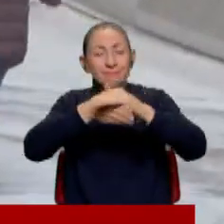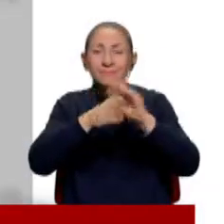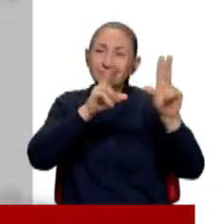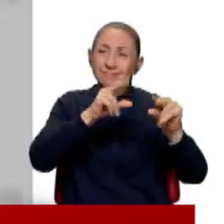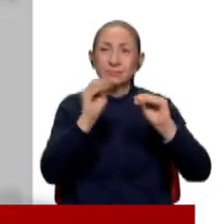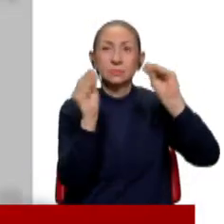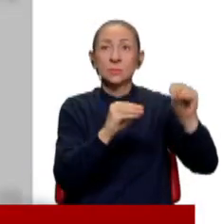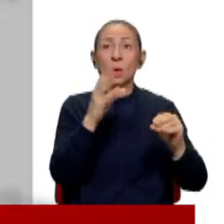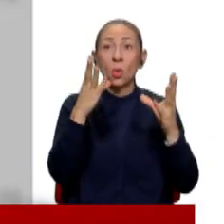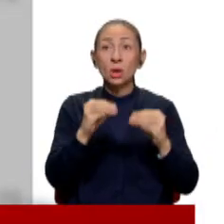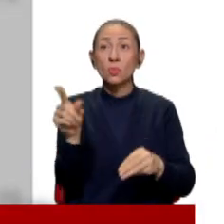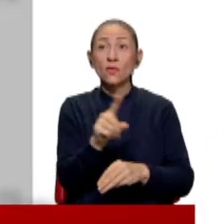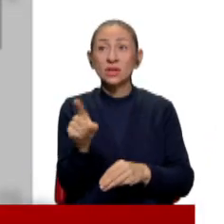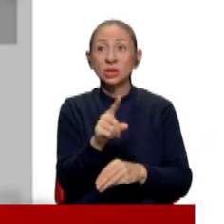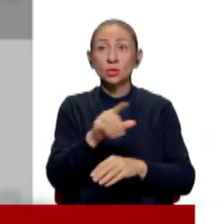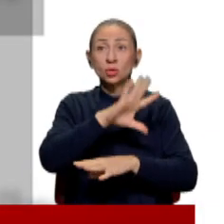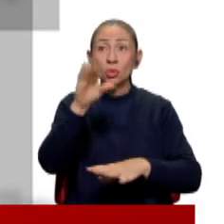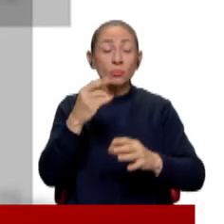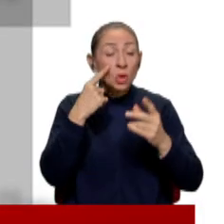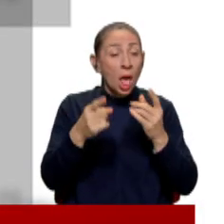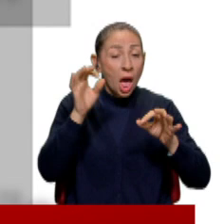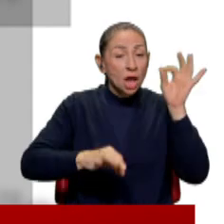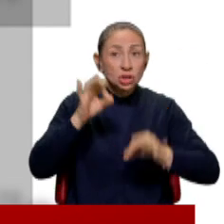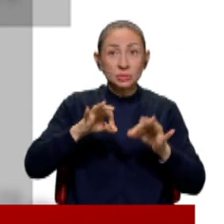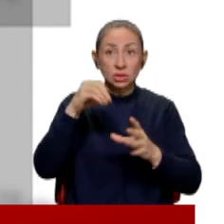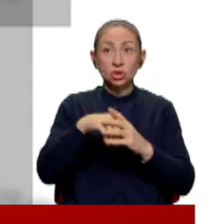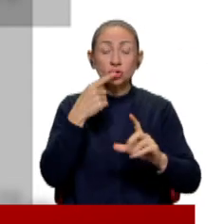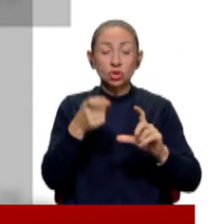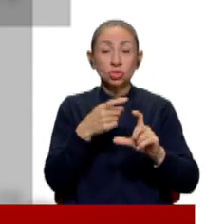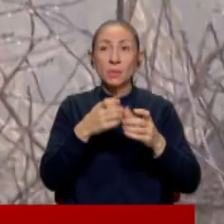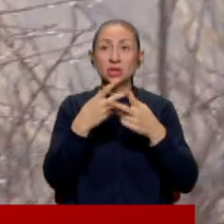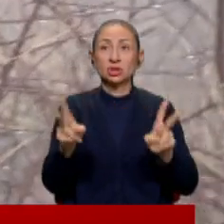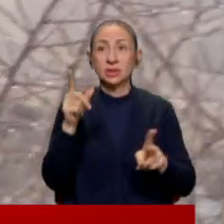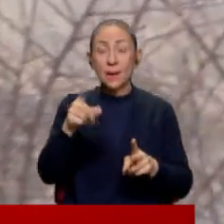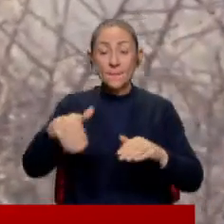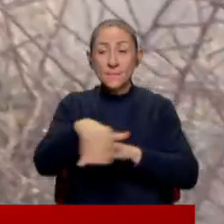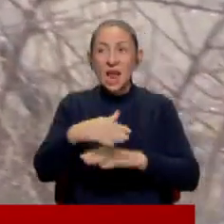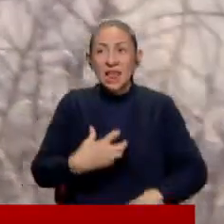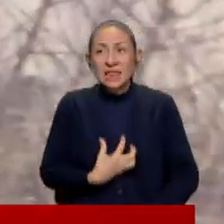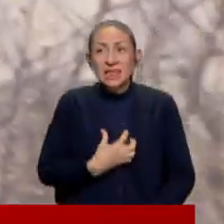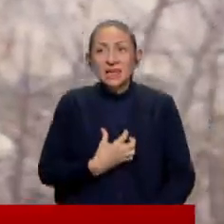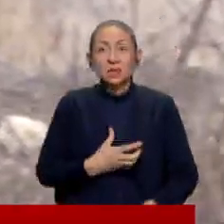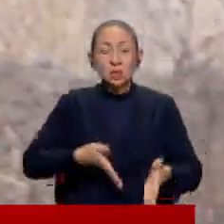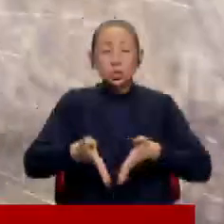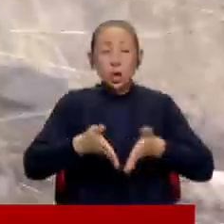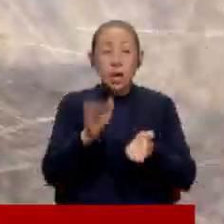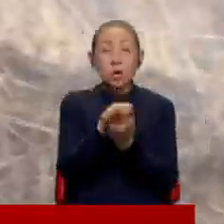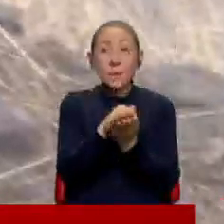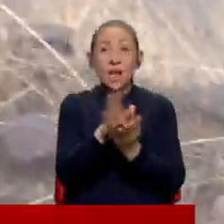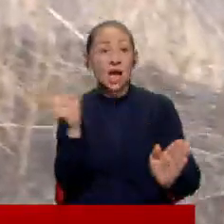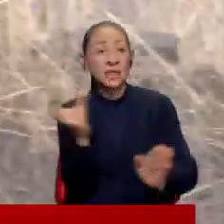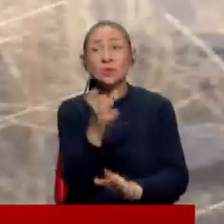götürülüyor olayın Mülkiye müfettişlerince tüm yönleriyle araştırılması için soruşturma açılmıştır Mahalleli tezir gin sokak köpeklerinin